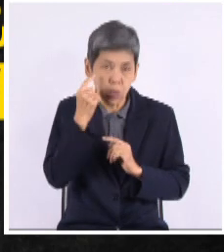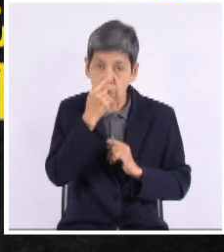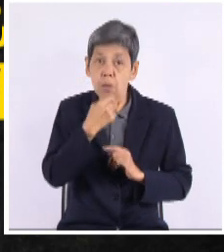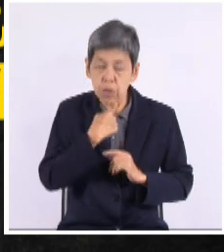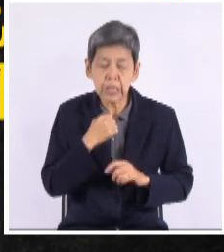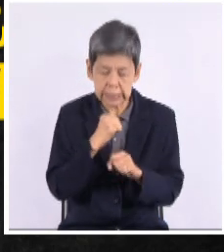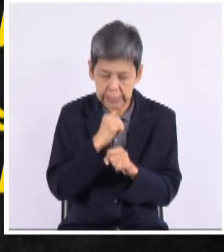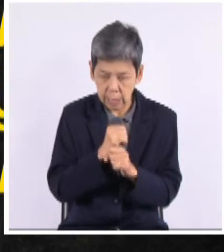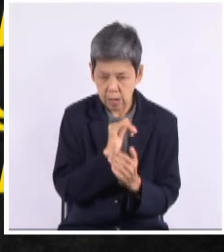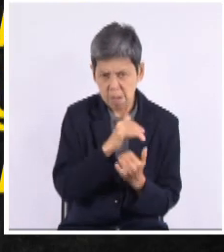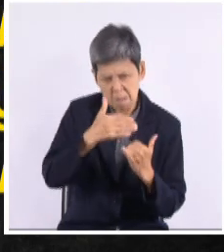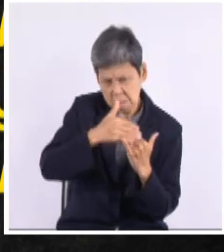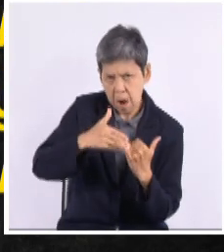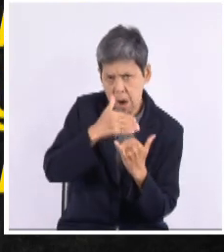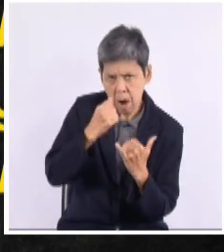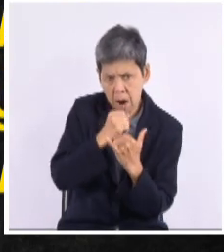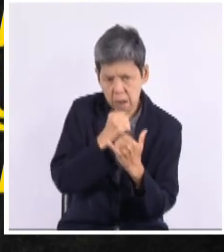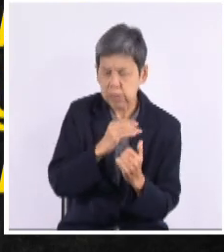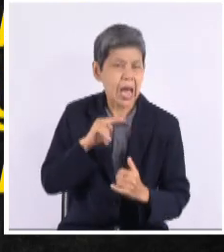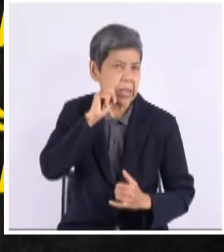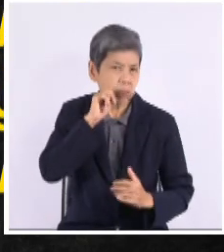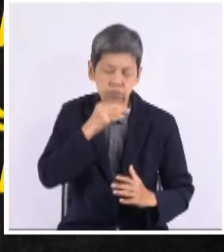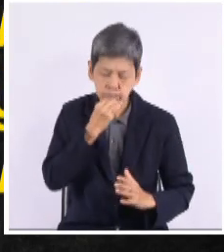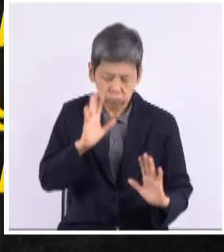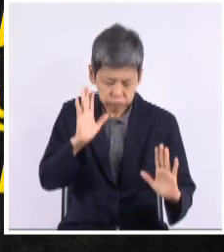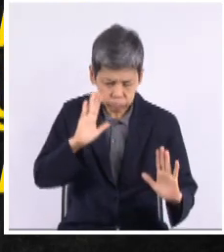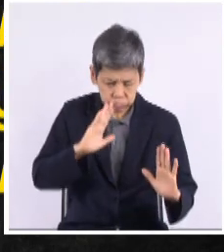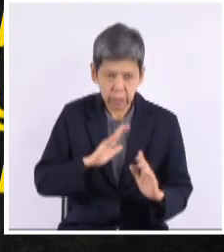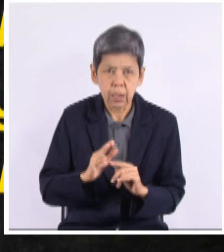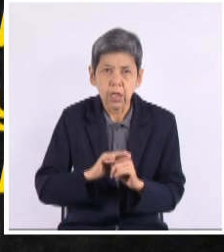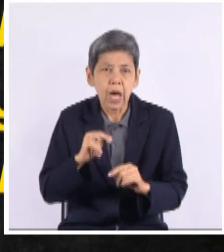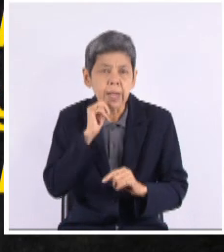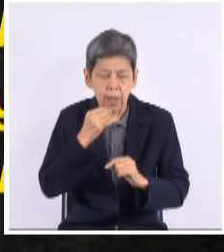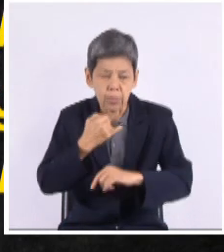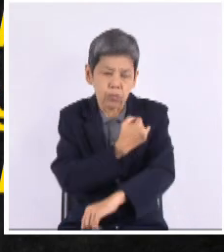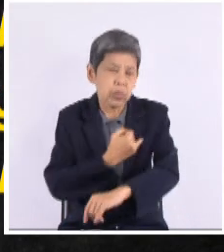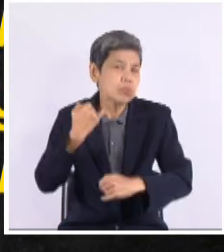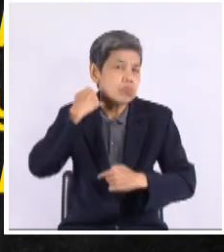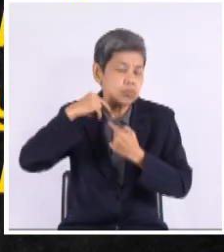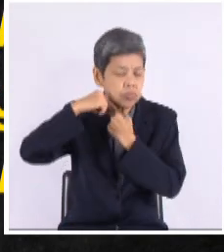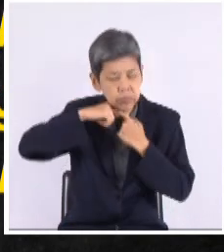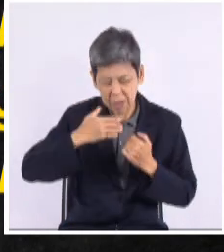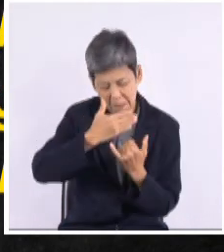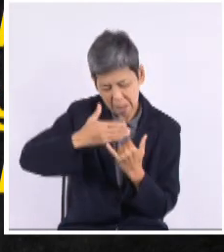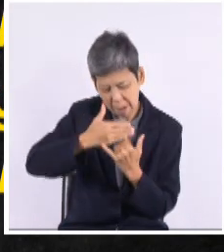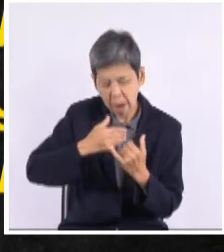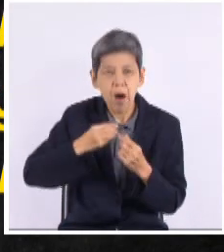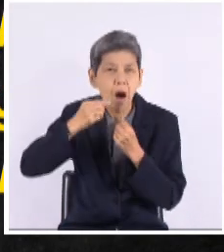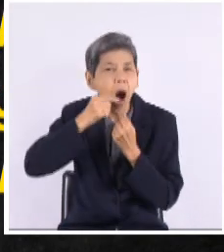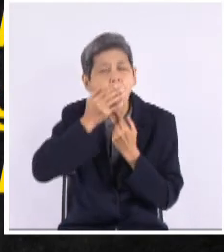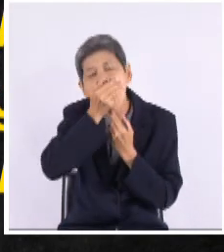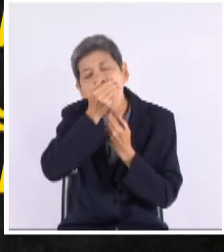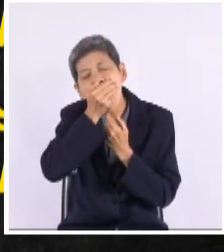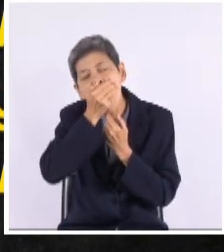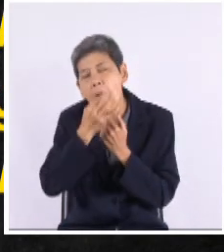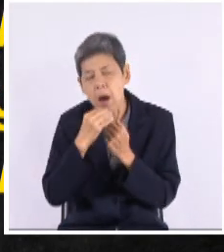เรียนเข้าห้องผ่าตัดทันทีงดน้ำอาหารและก็ให้สารน้ำทางเส้นเลือดดำเข้าห้องผ่าตัดใส่ท่อทางเดินหายใจ